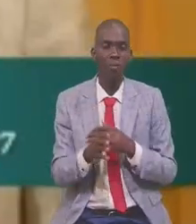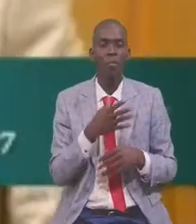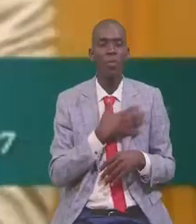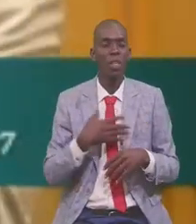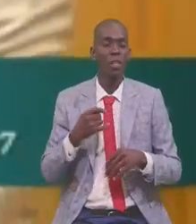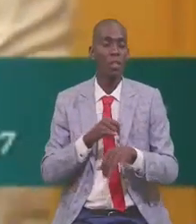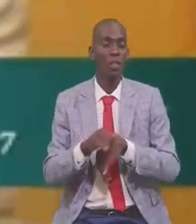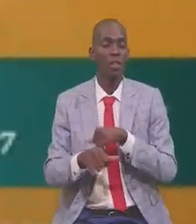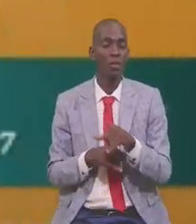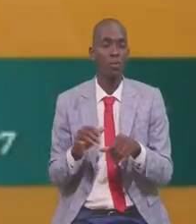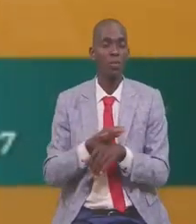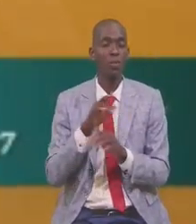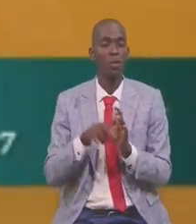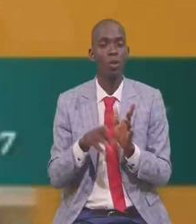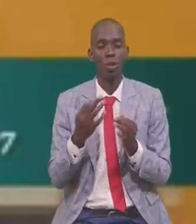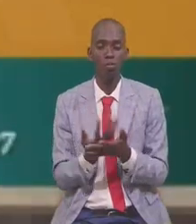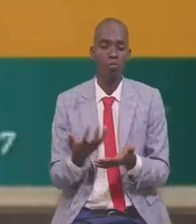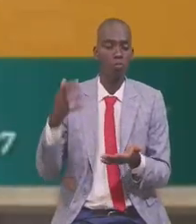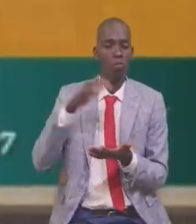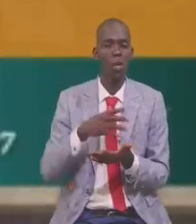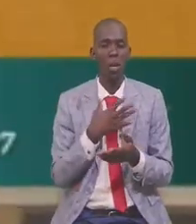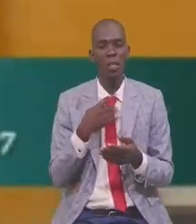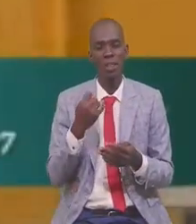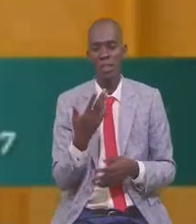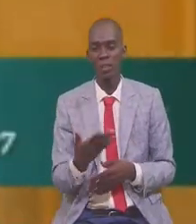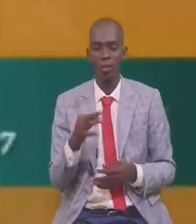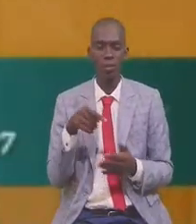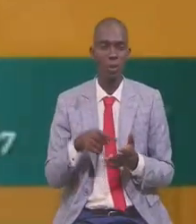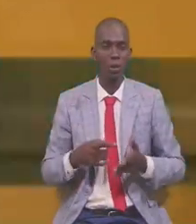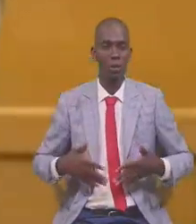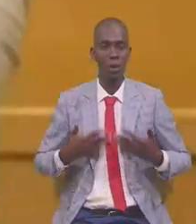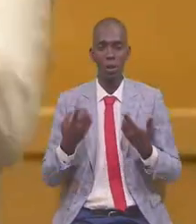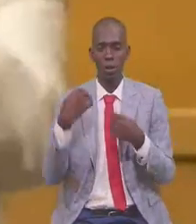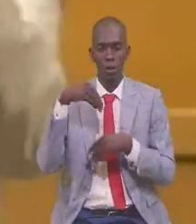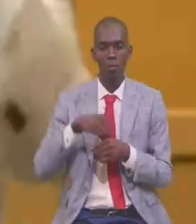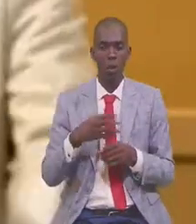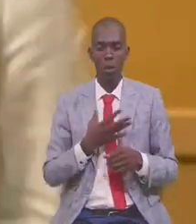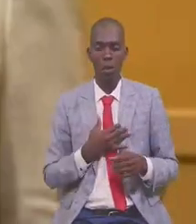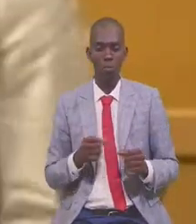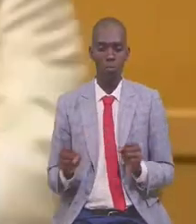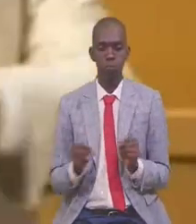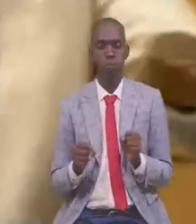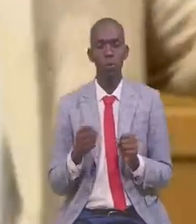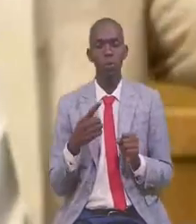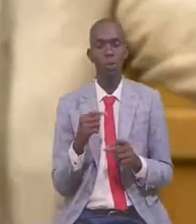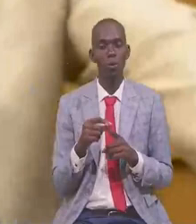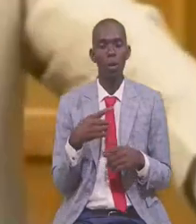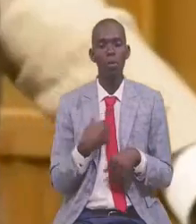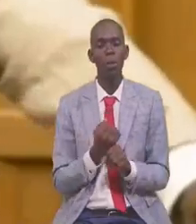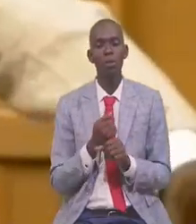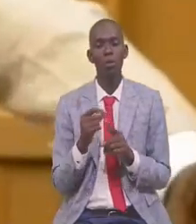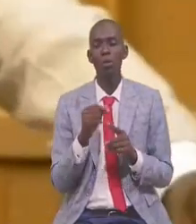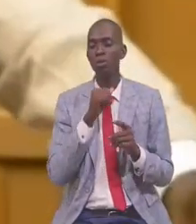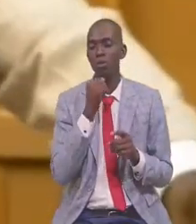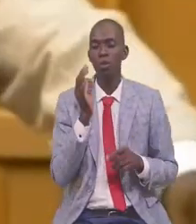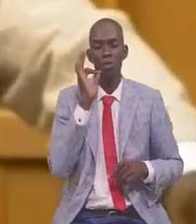des richesses, et les choses de cette vie venant ont étouffé la parole et la rendent infructueuse. Ce sont